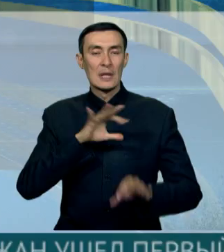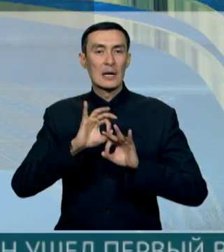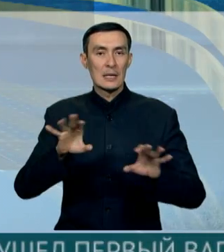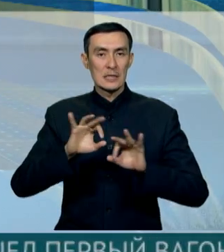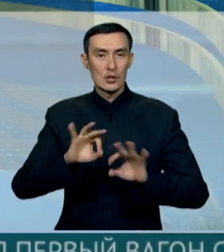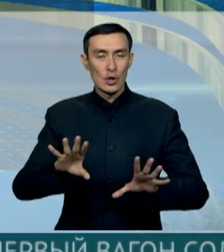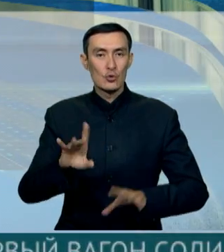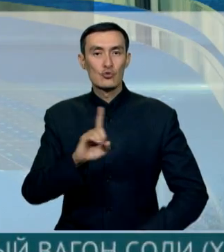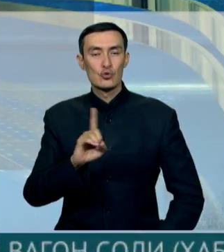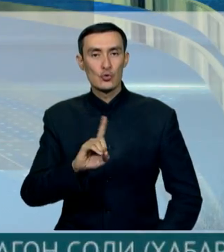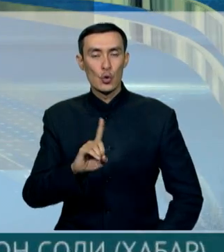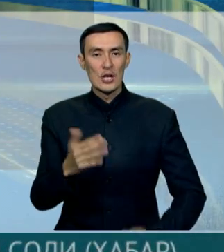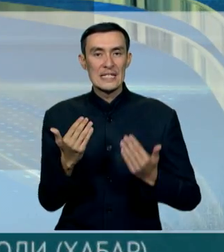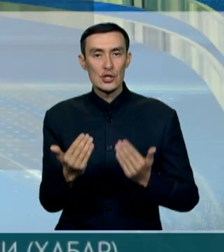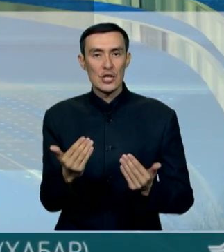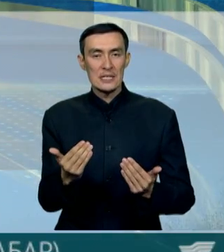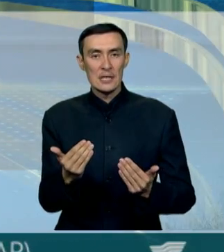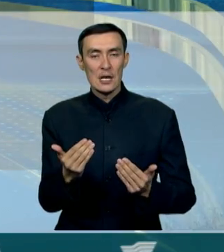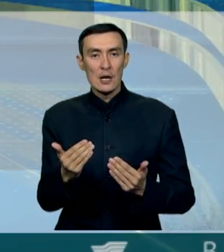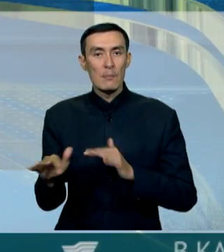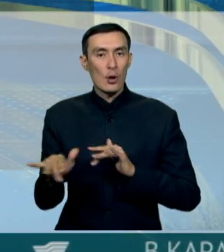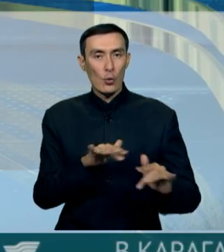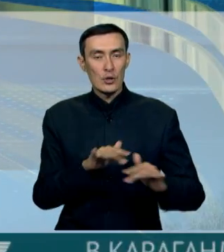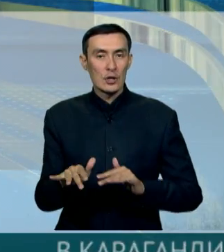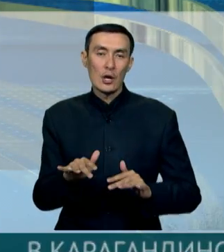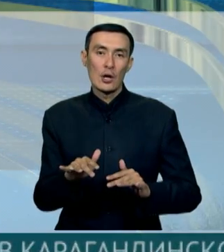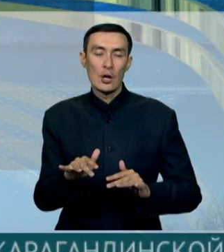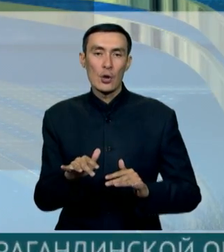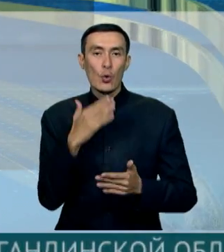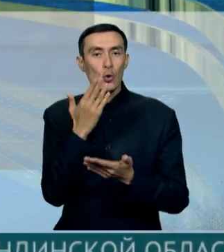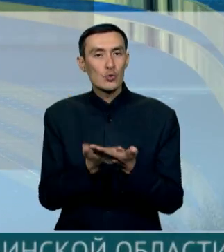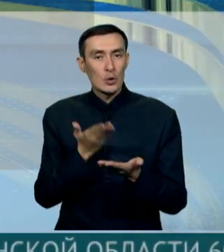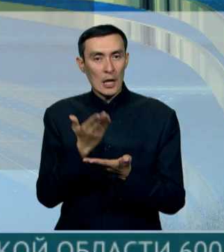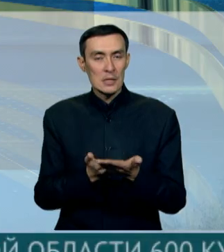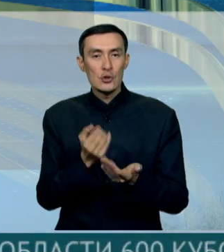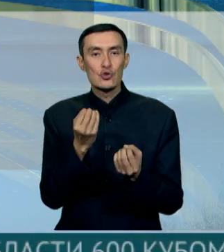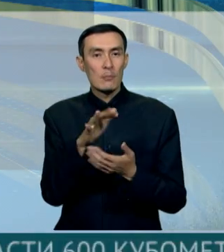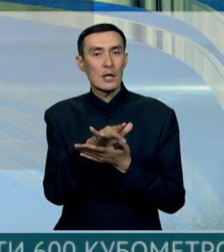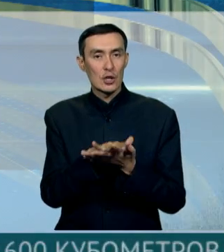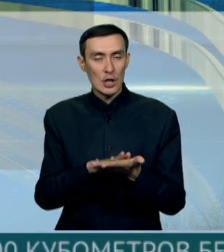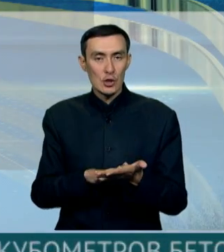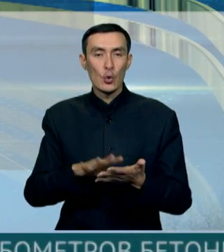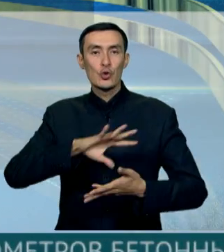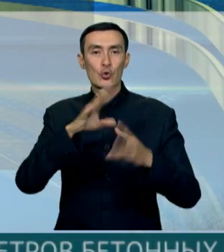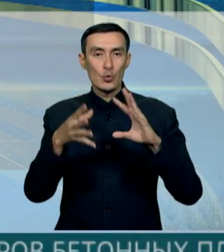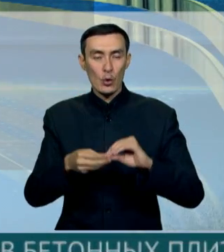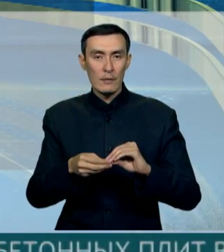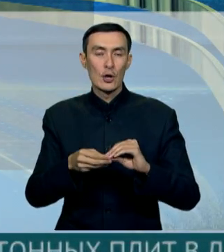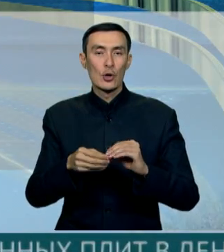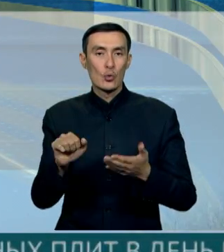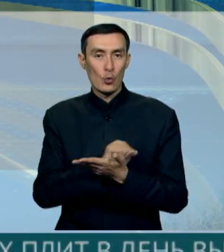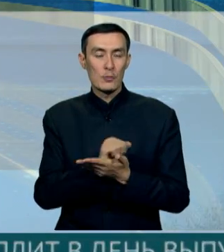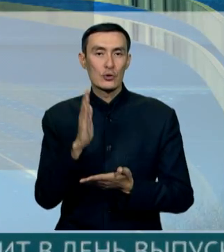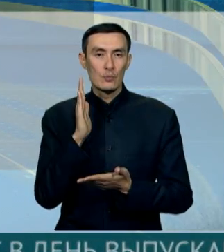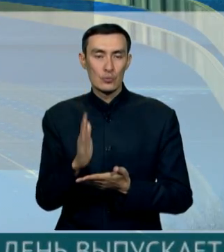том, что сейчас проходят консультации, двусторонние встречи продолжаются, итоговый результат которых будет, скорее